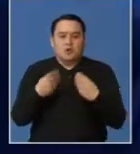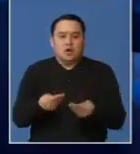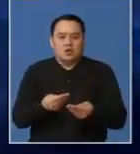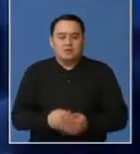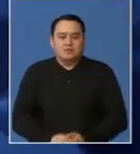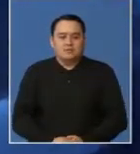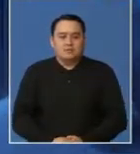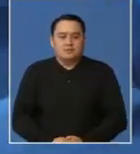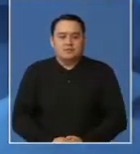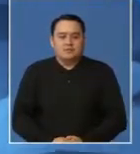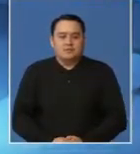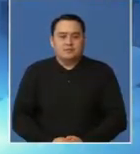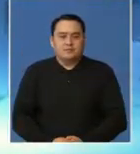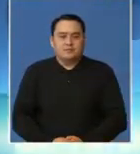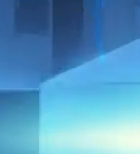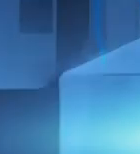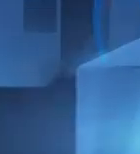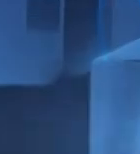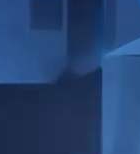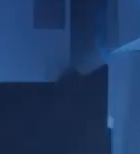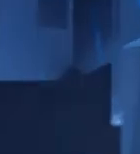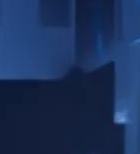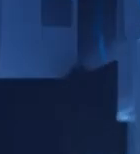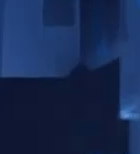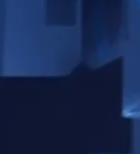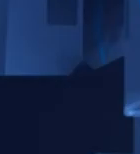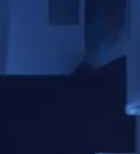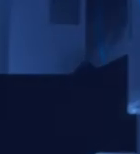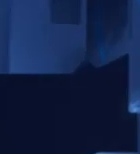Дамир Анитов, Габит Кабдрахман, телеканал ЖТСУ.